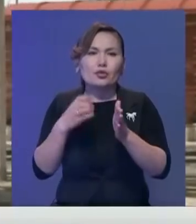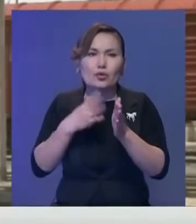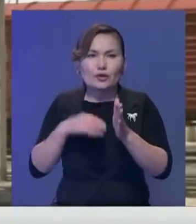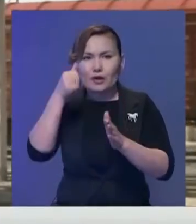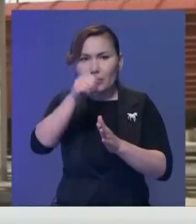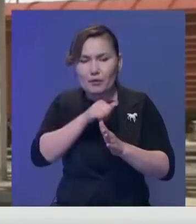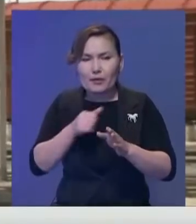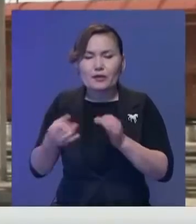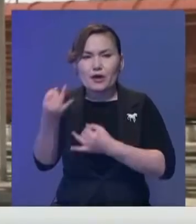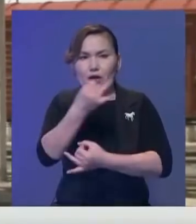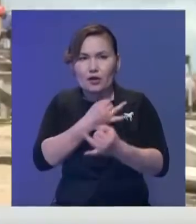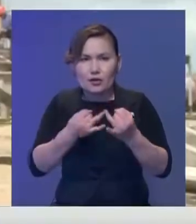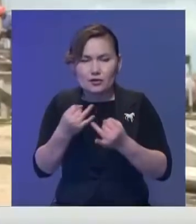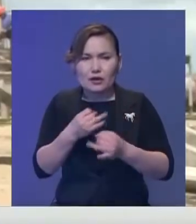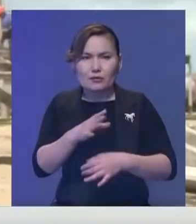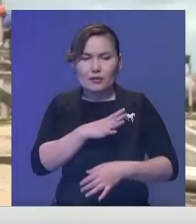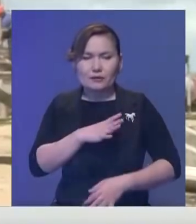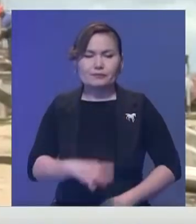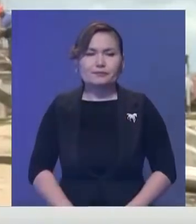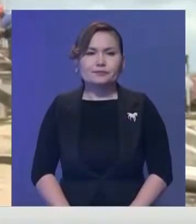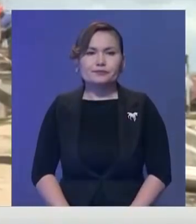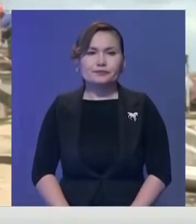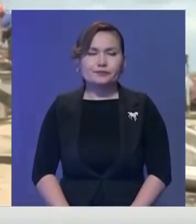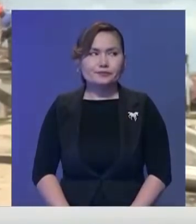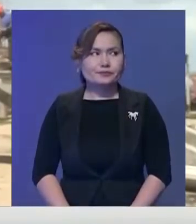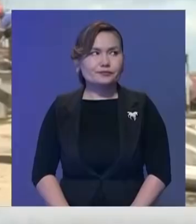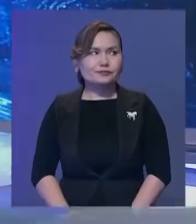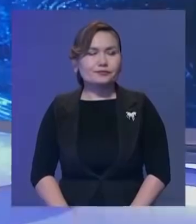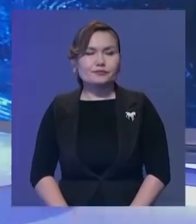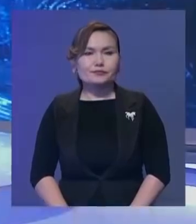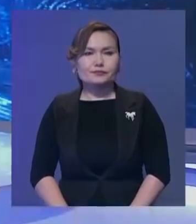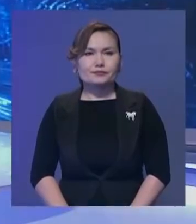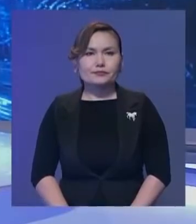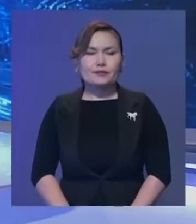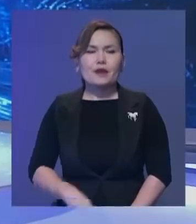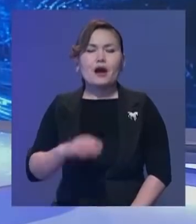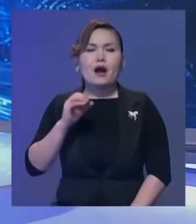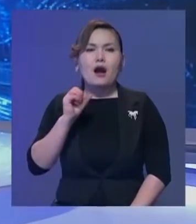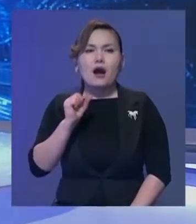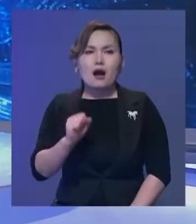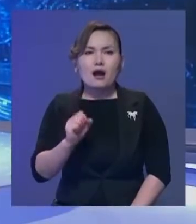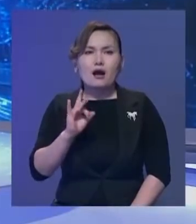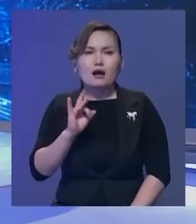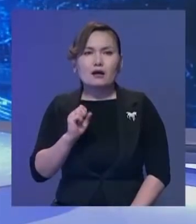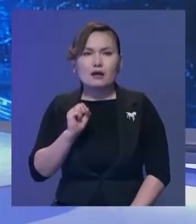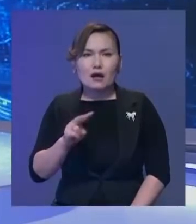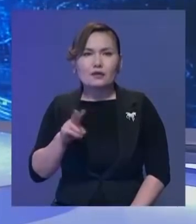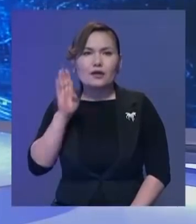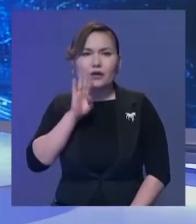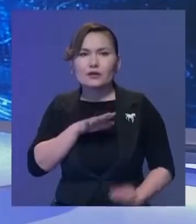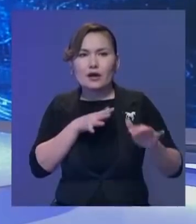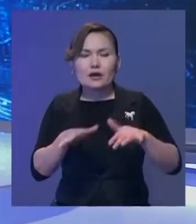1990 жылдардың ортасында айтылған. Ел жаңақтарына оралайық.